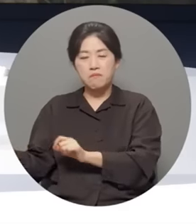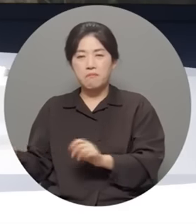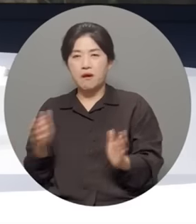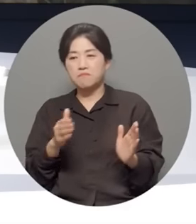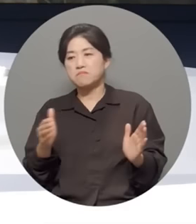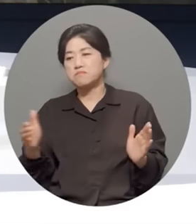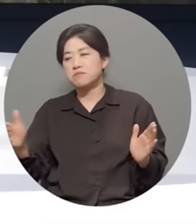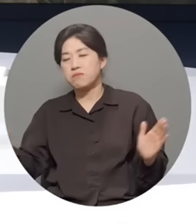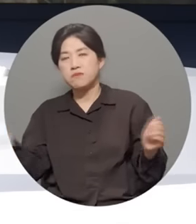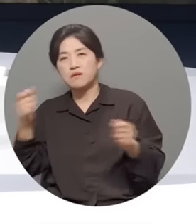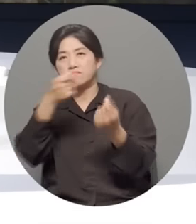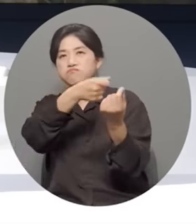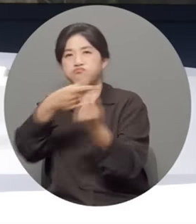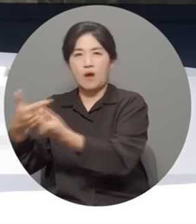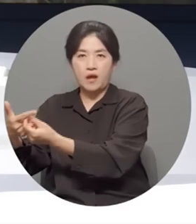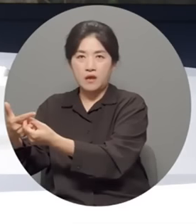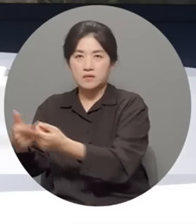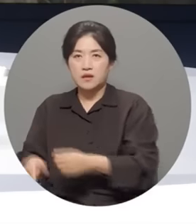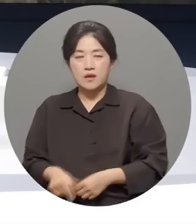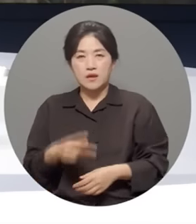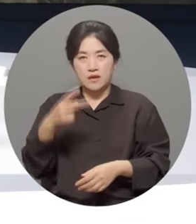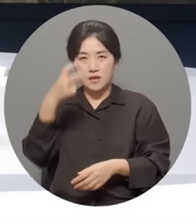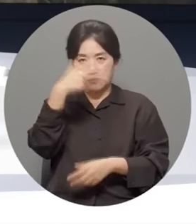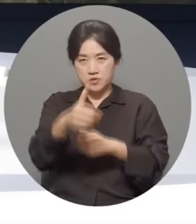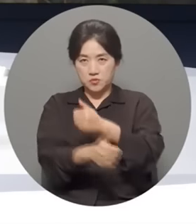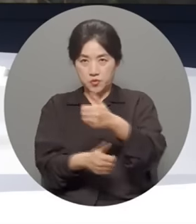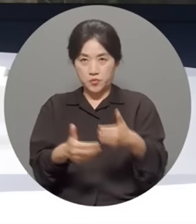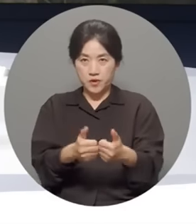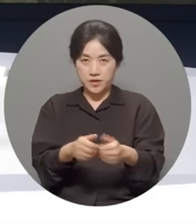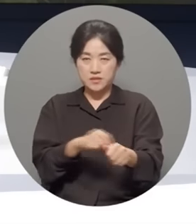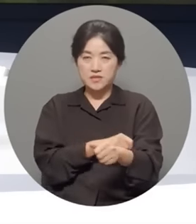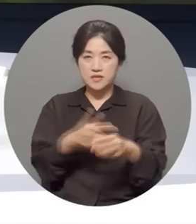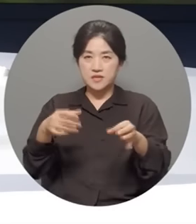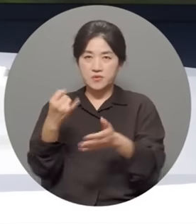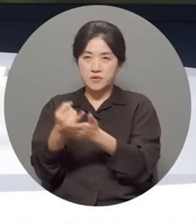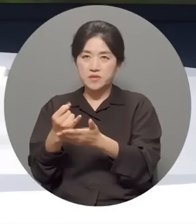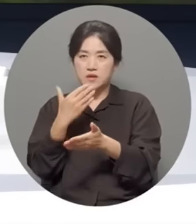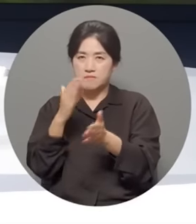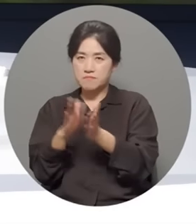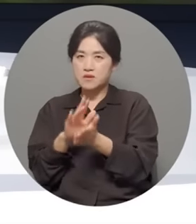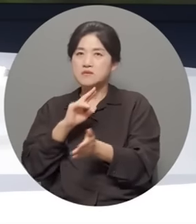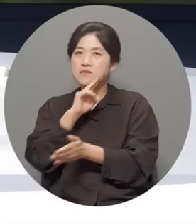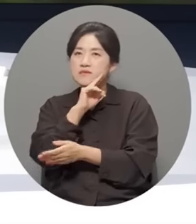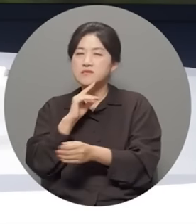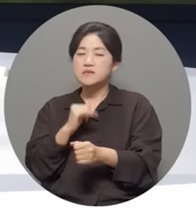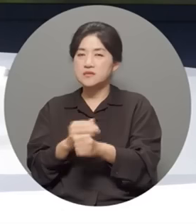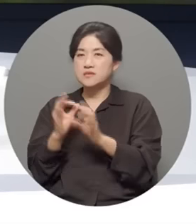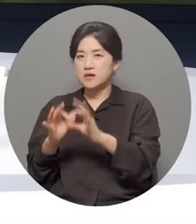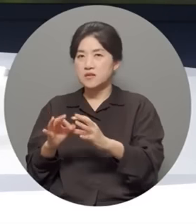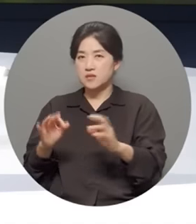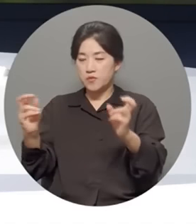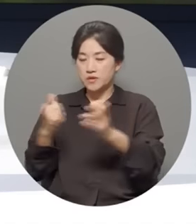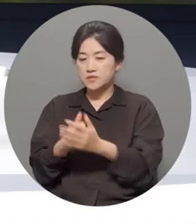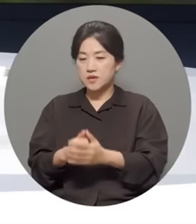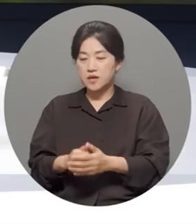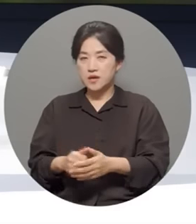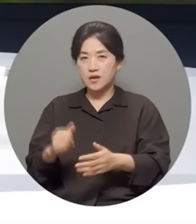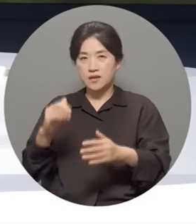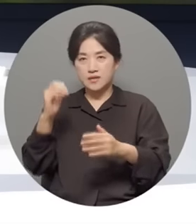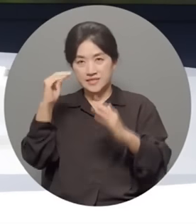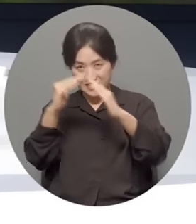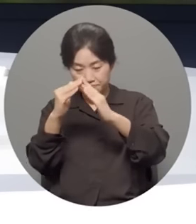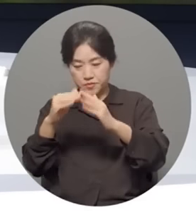연장된 겁니다. 감사위원회의에서는 특히 김건희 여사와 관련 있다는 의혹을 받는 업체가 관저 공사를 맡게 된 과정에 대한